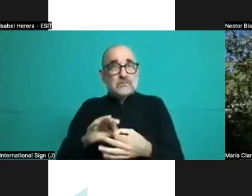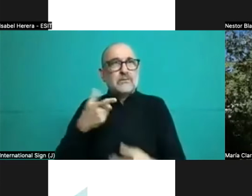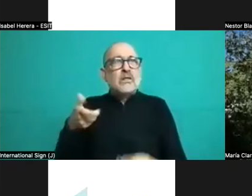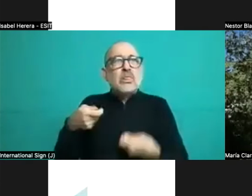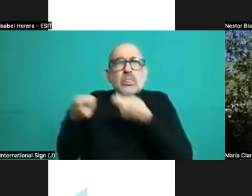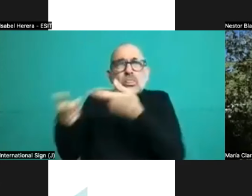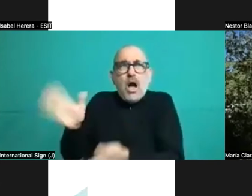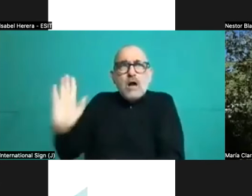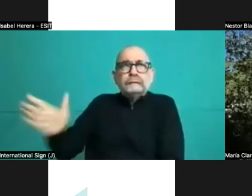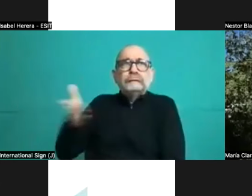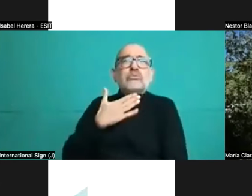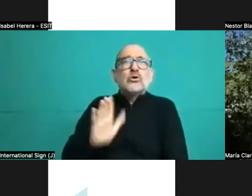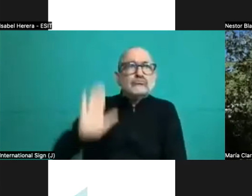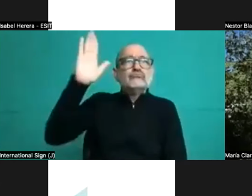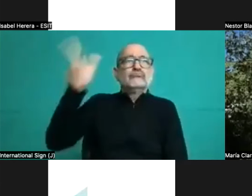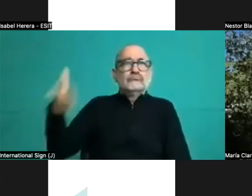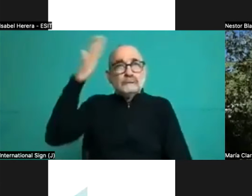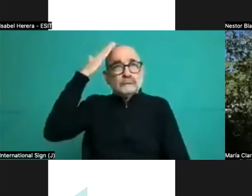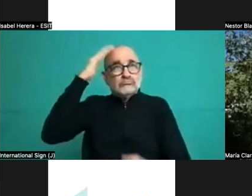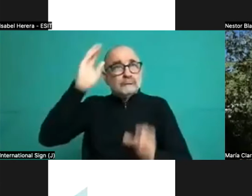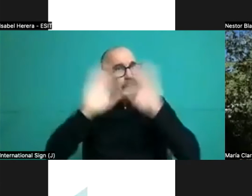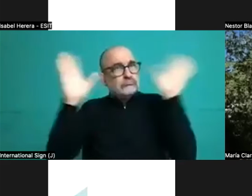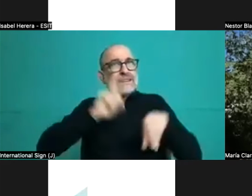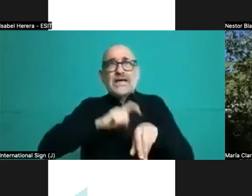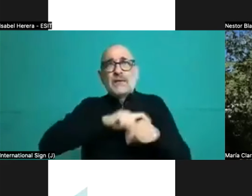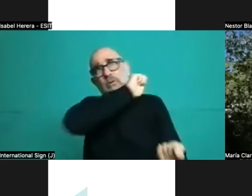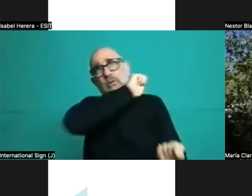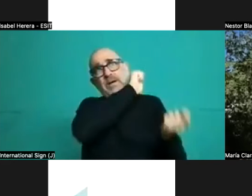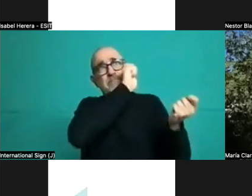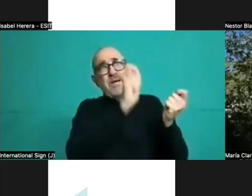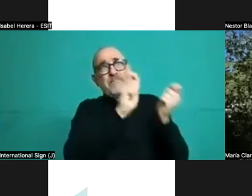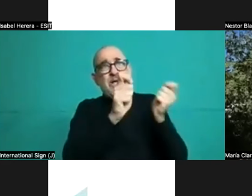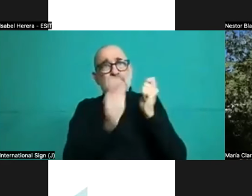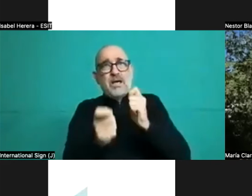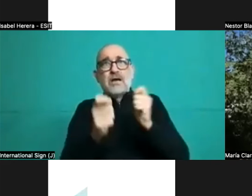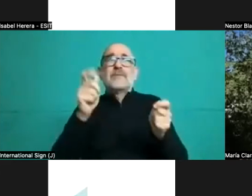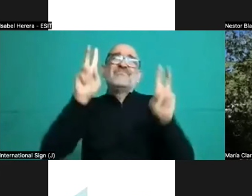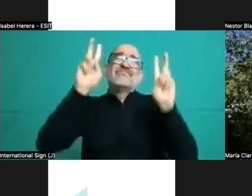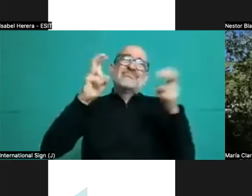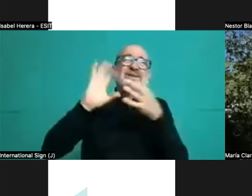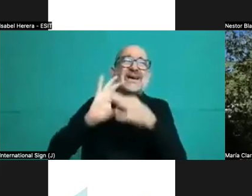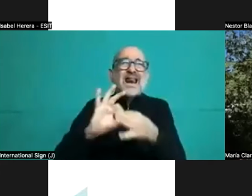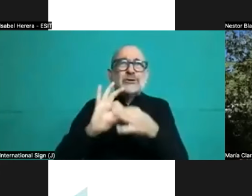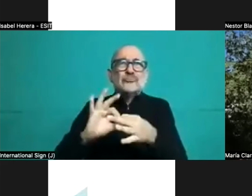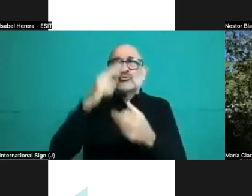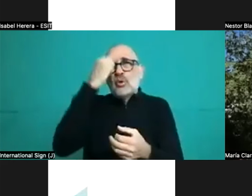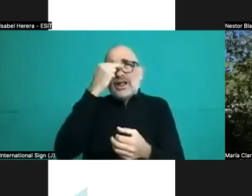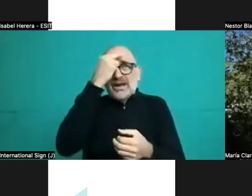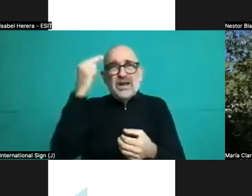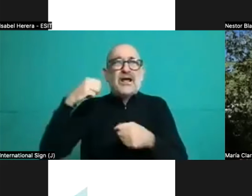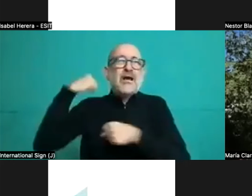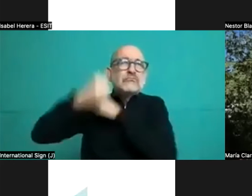entre les patients et les médecins, long des siècles, était une relation verticale, paternaliste, où